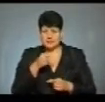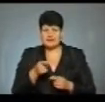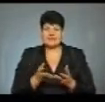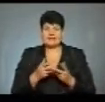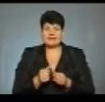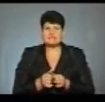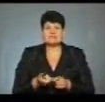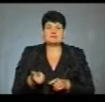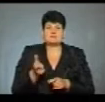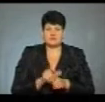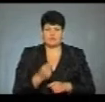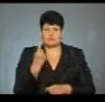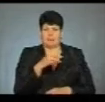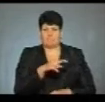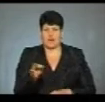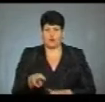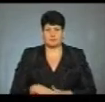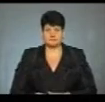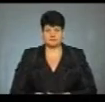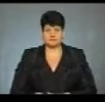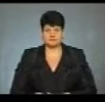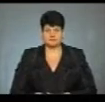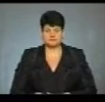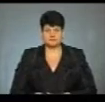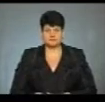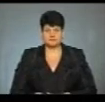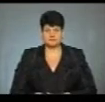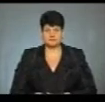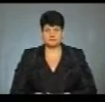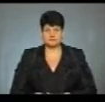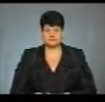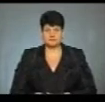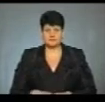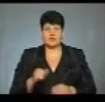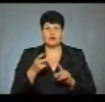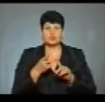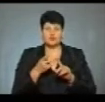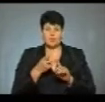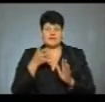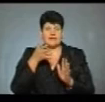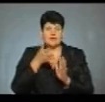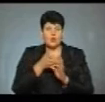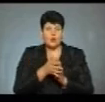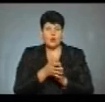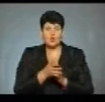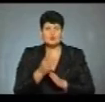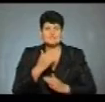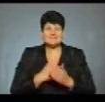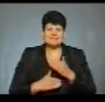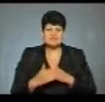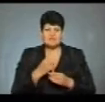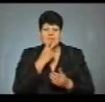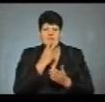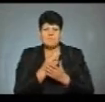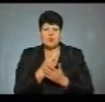на 1 мільйон. Про це розповів Ростислав Яцьків. І другий інклюзивний показ мод відбувся у концерт-холі